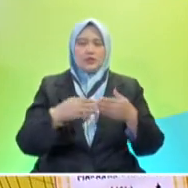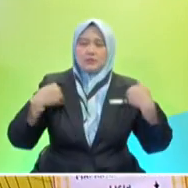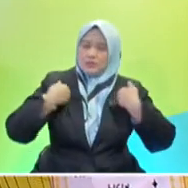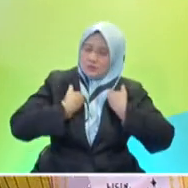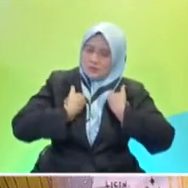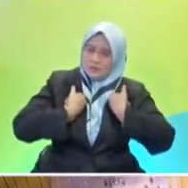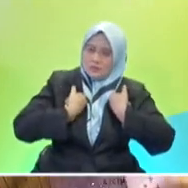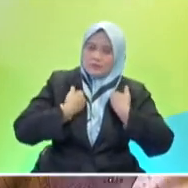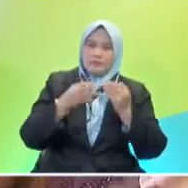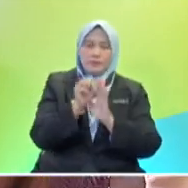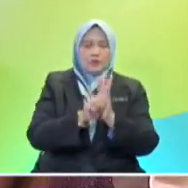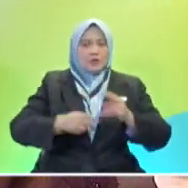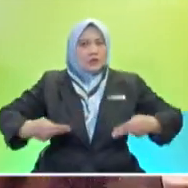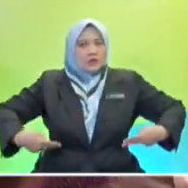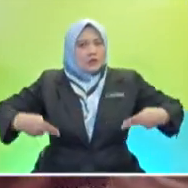menghidupkan api.